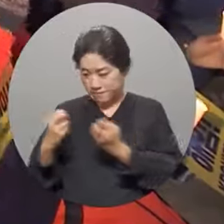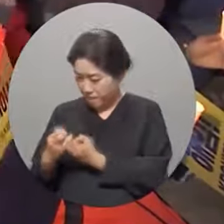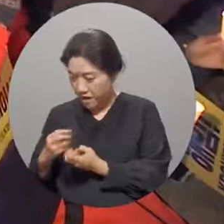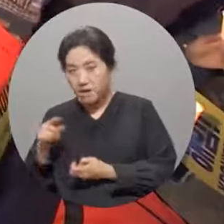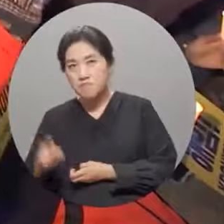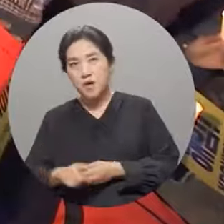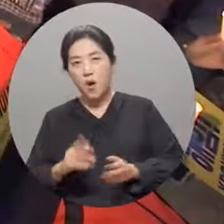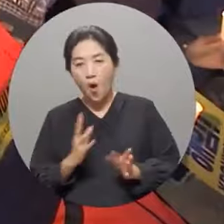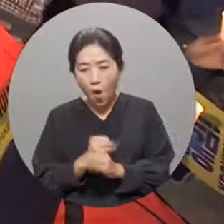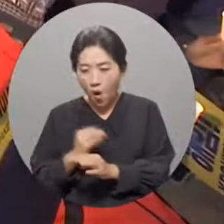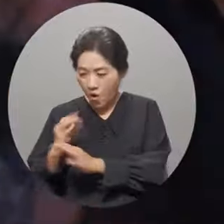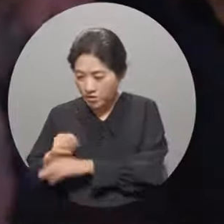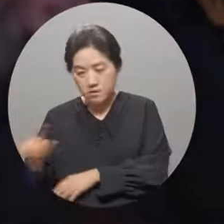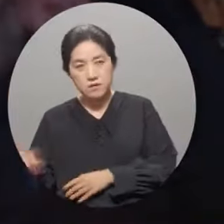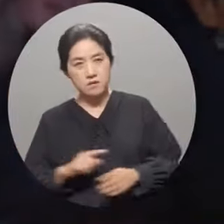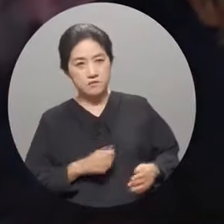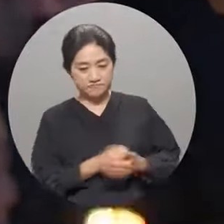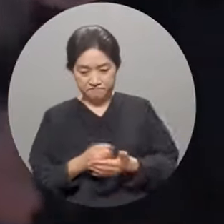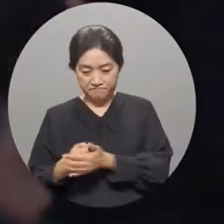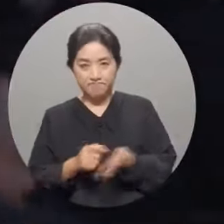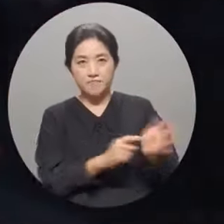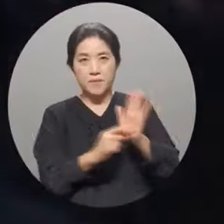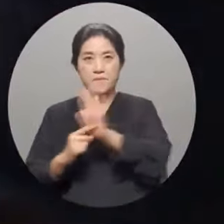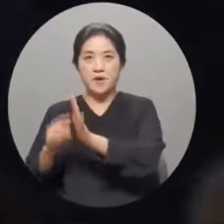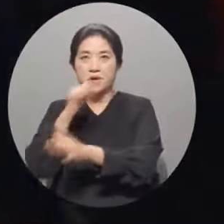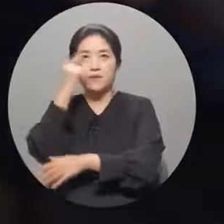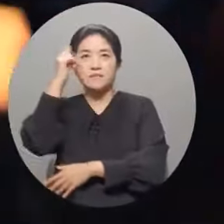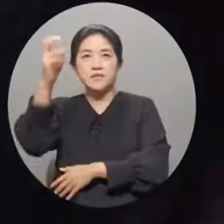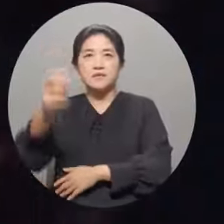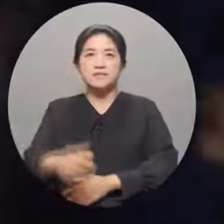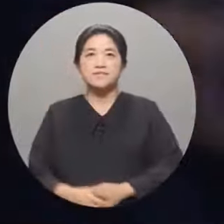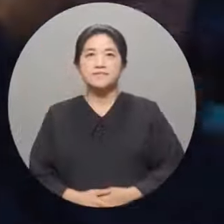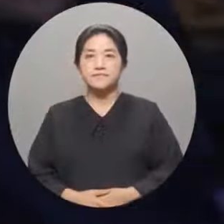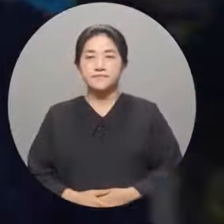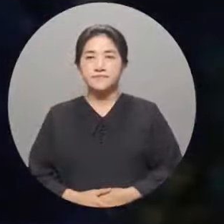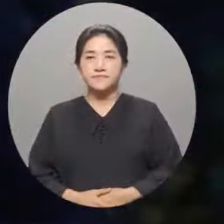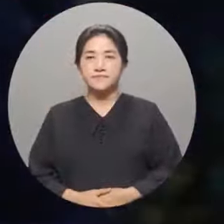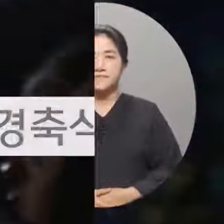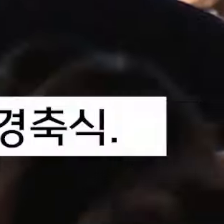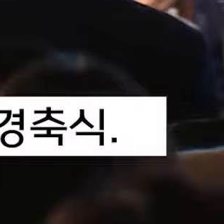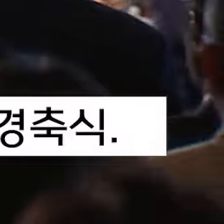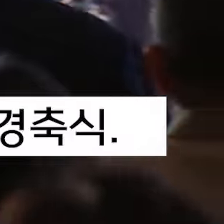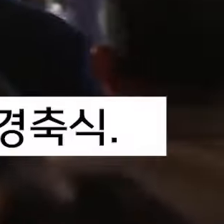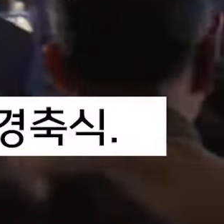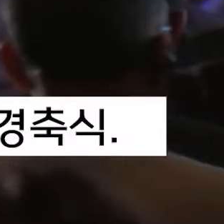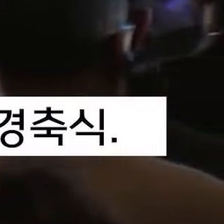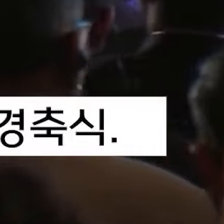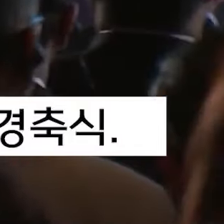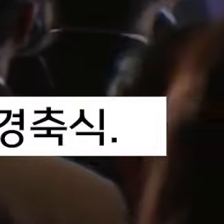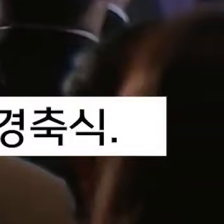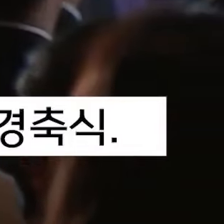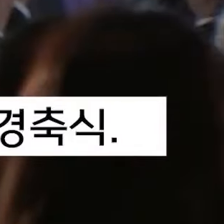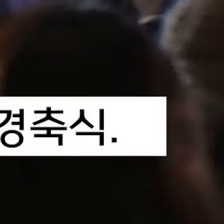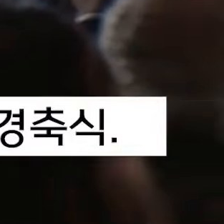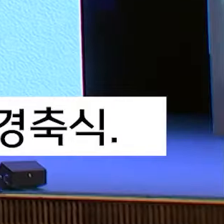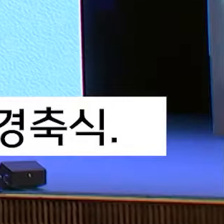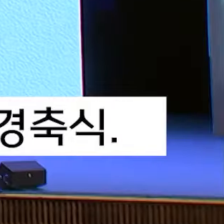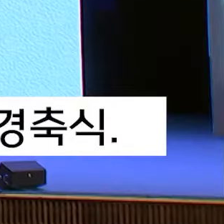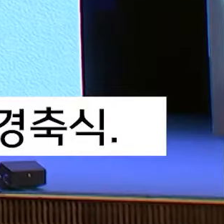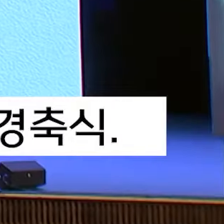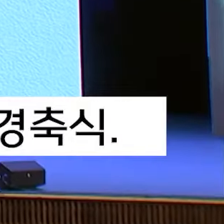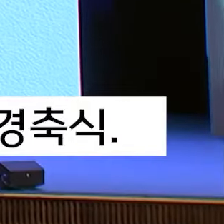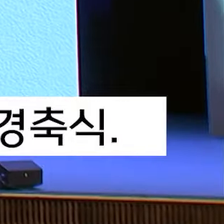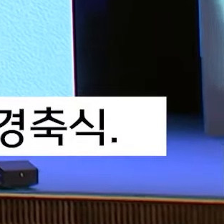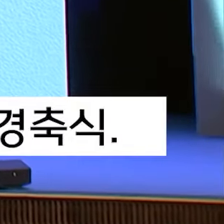시점 등을 조만간 발표할 전망입니다 MBC 뉴스 이용조 한글날을 맞아 서울 세종 문화에 관에서 열린